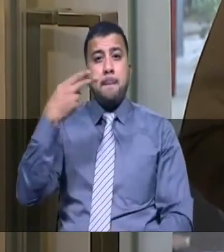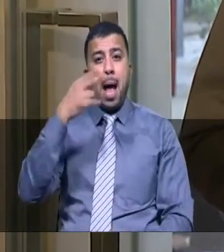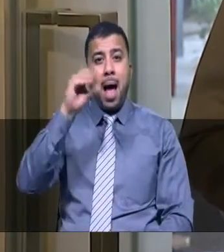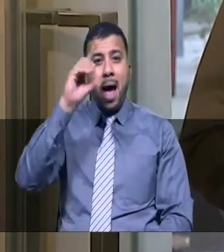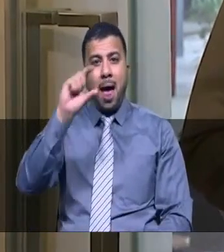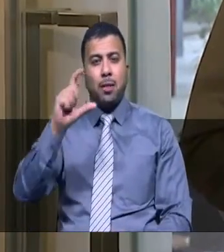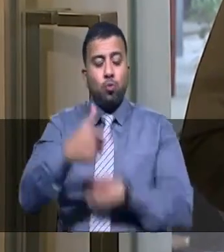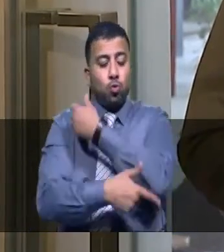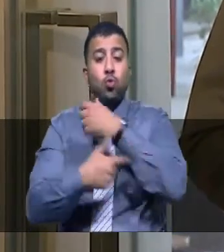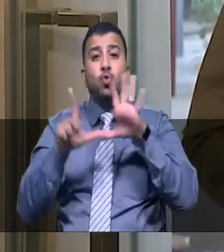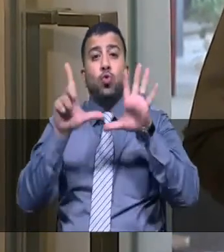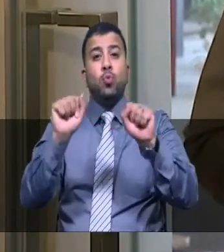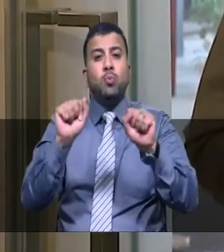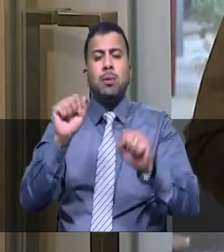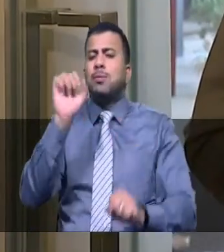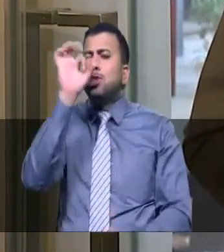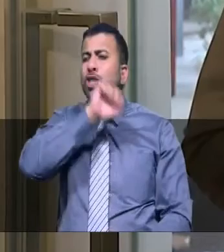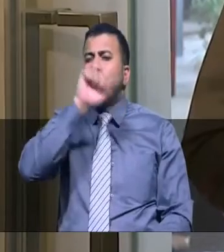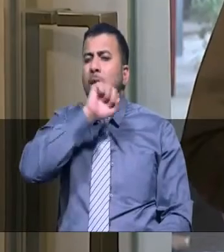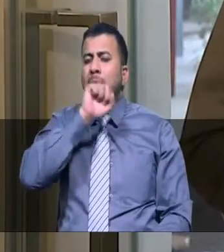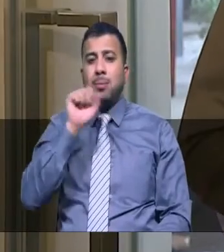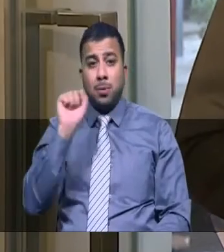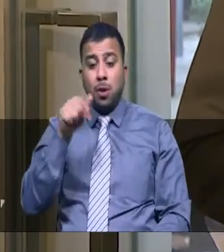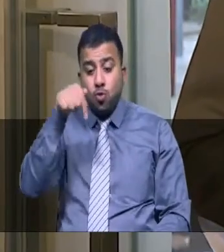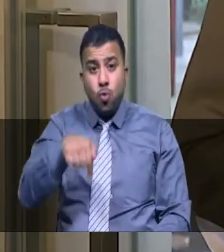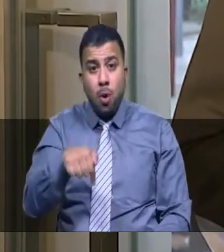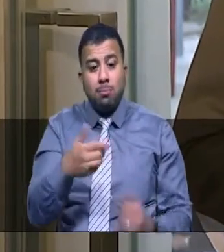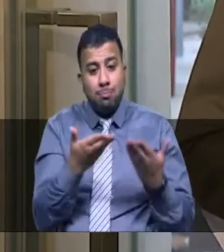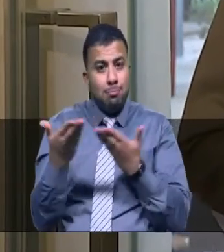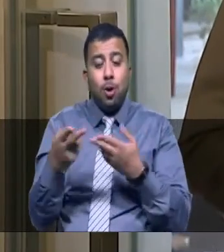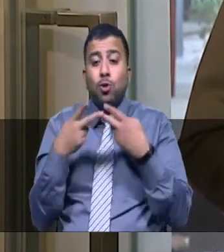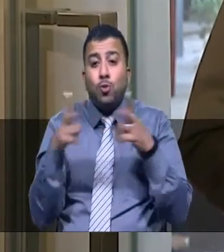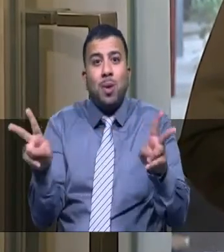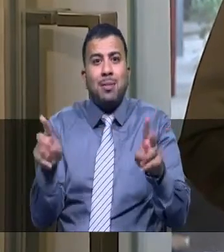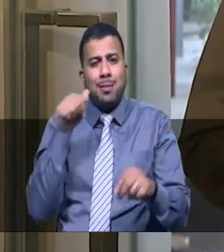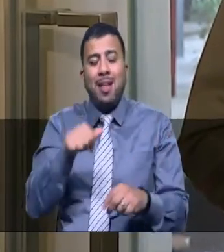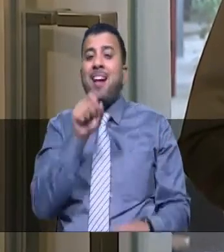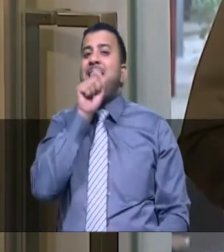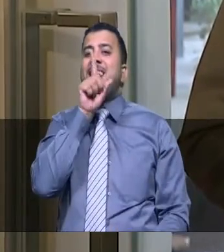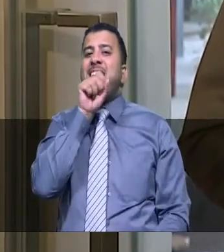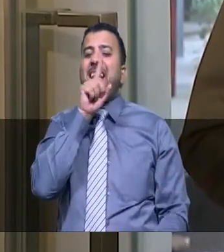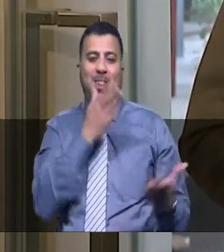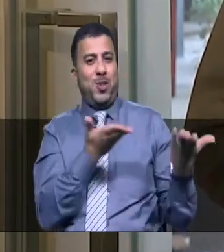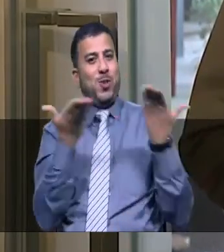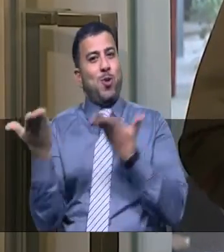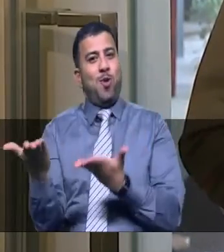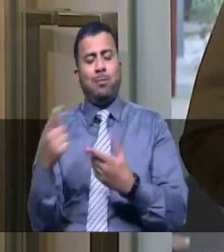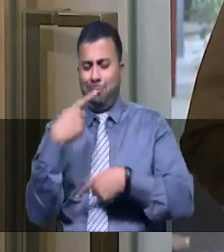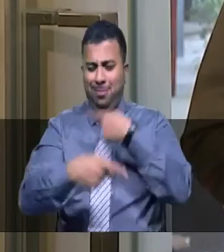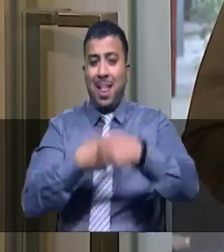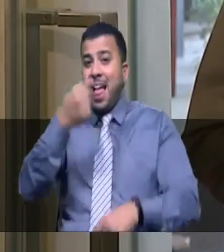بإقامة أسابيع التراث العالمية بالشارقة، ها هي اليوم تفتتح أسبوع التراث القطري الذي يستمر